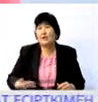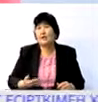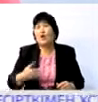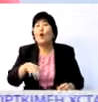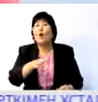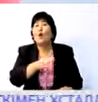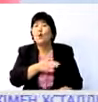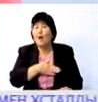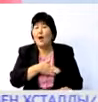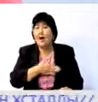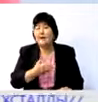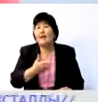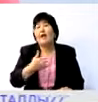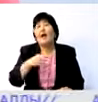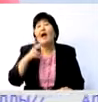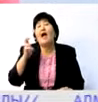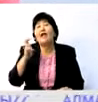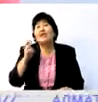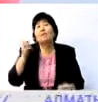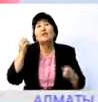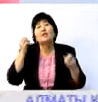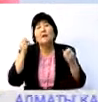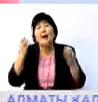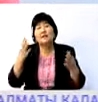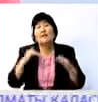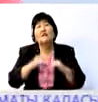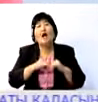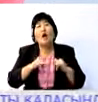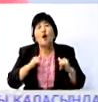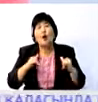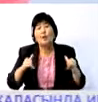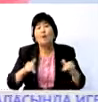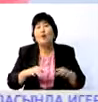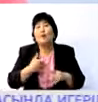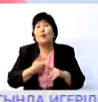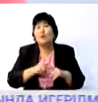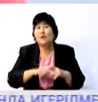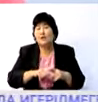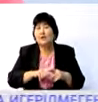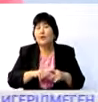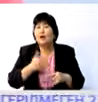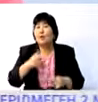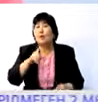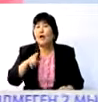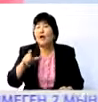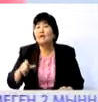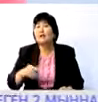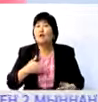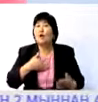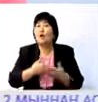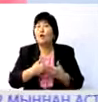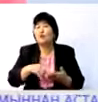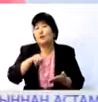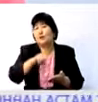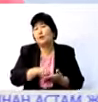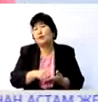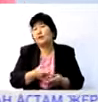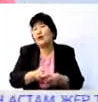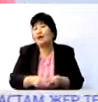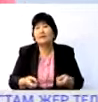рухани, әдеби, мәдени дамуын өрістетуде бұл азаматтардың қосып келатқан үлесі аса